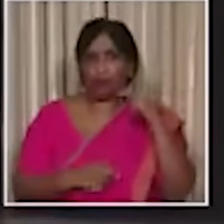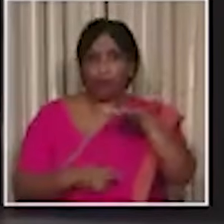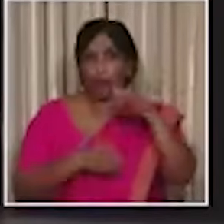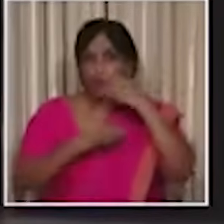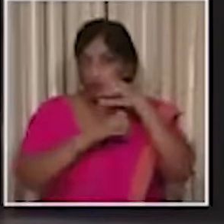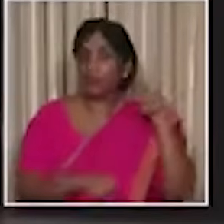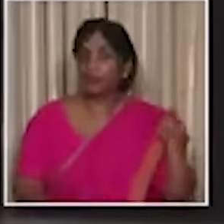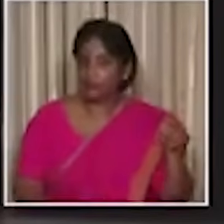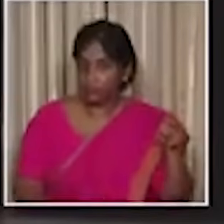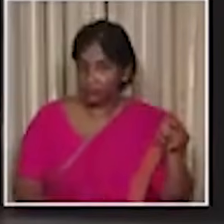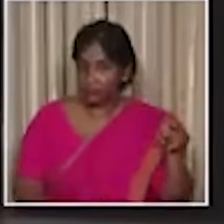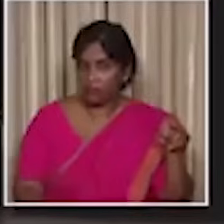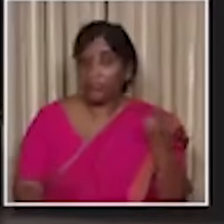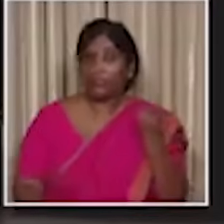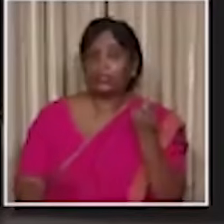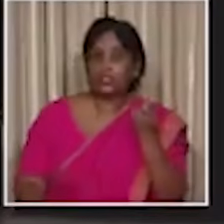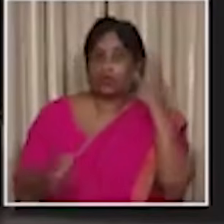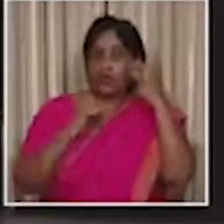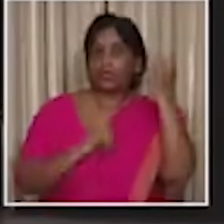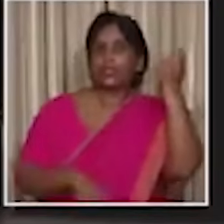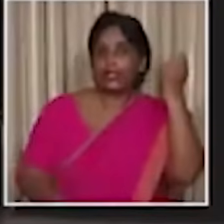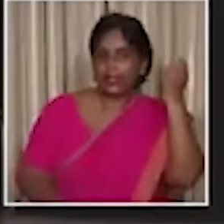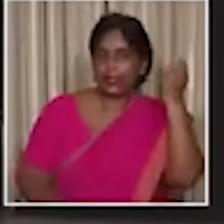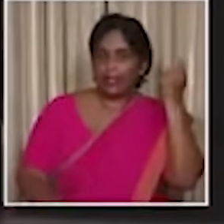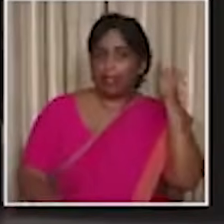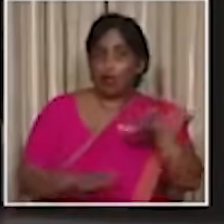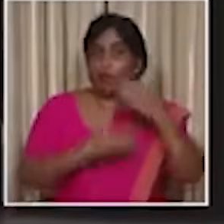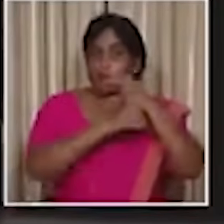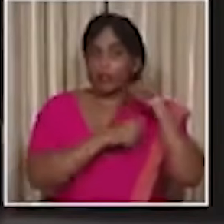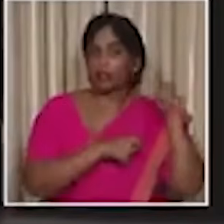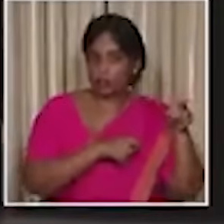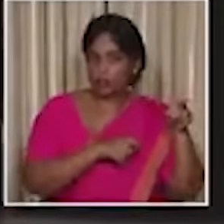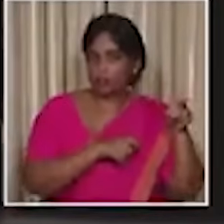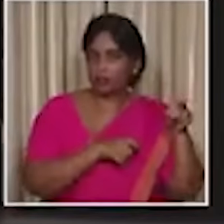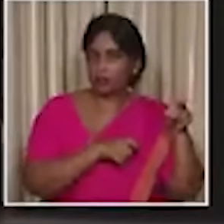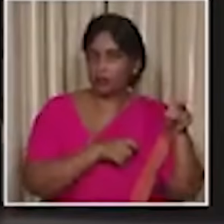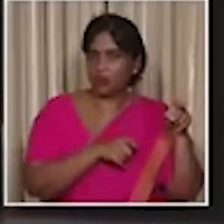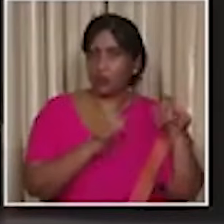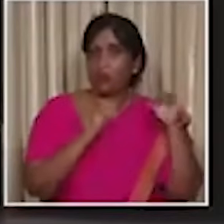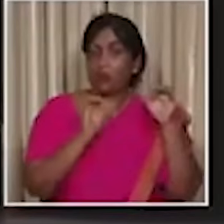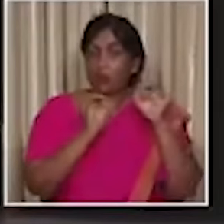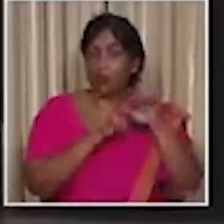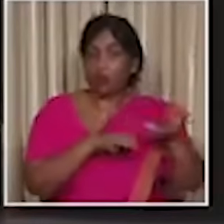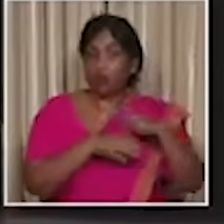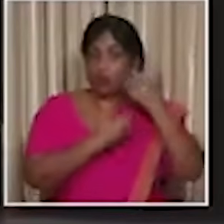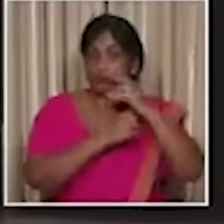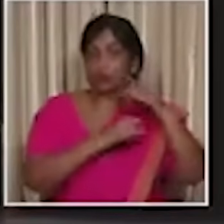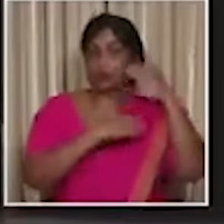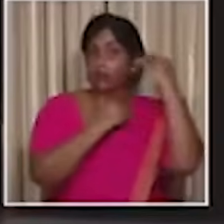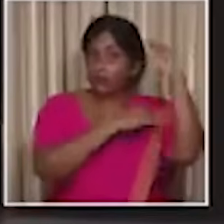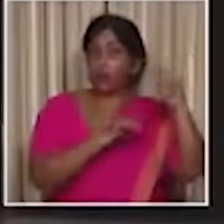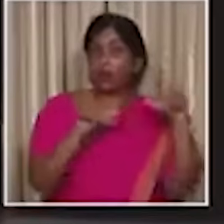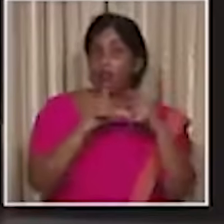එක. කීයටද ලෝකේ විකුණන්නේ? භූවිද්‍යාවකට මේ ඔක්කොම දෙන්න ඕන. භූවිද්‍යාවක දැනගන්න ඕන එක්ස්පෝර්ට් ලයිසන් එක දෙන්න